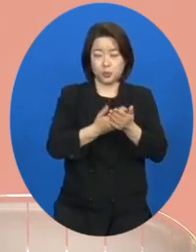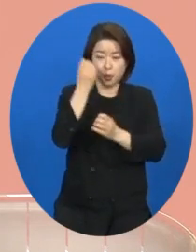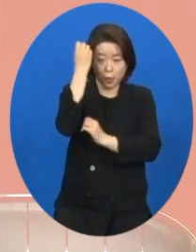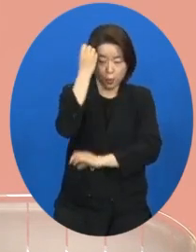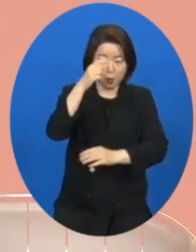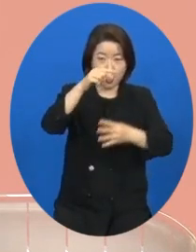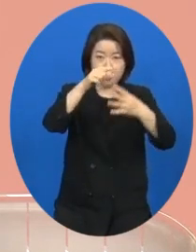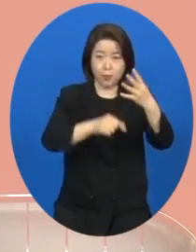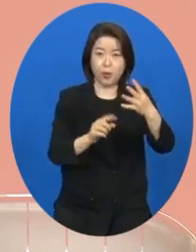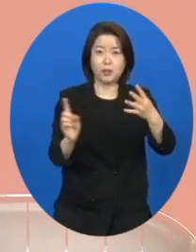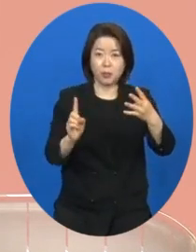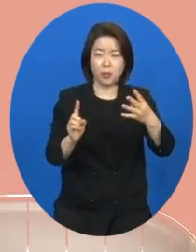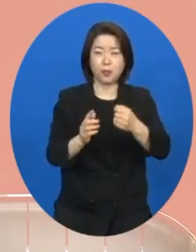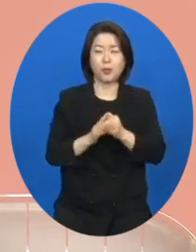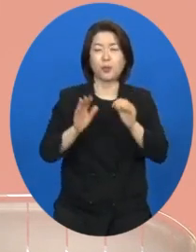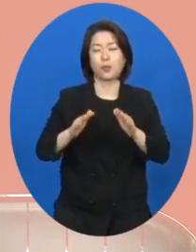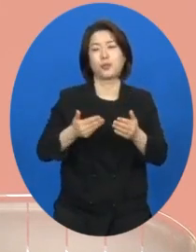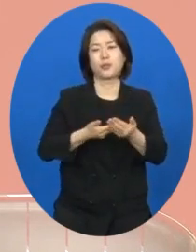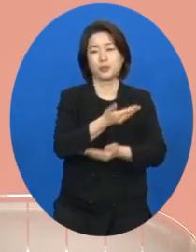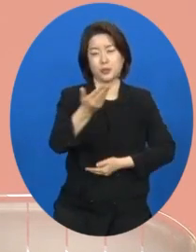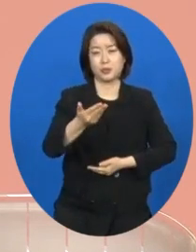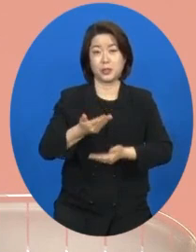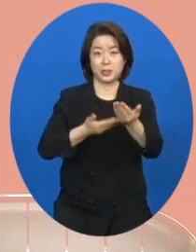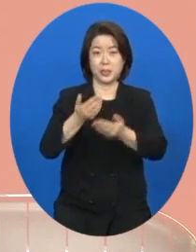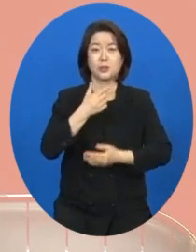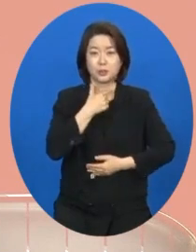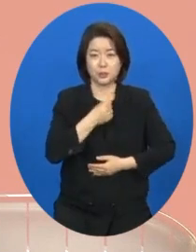오늘 여러분과 함께 나누고 싶은 것입니다.